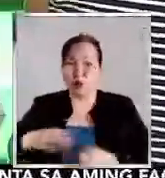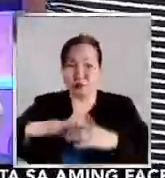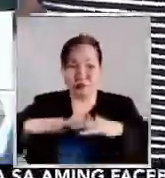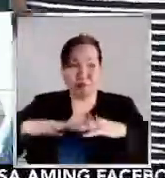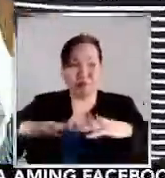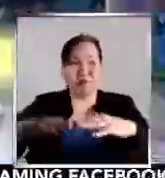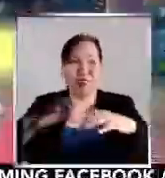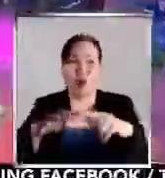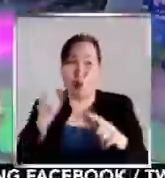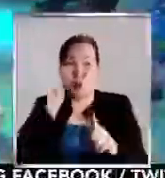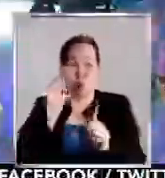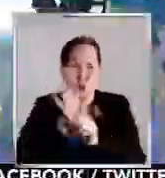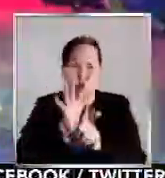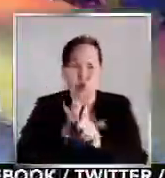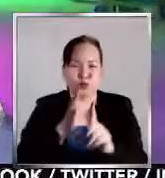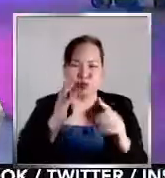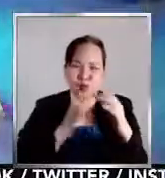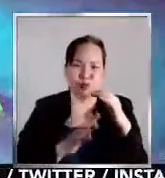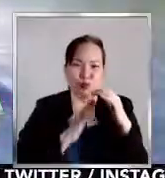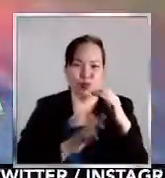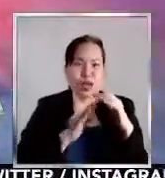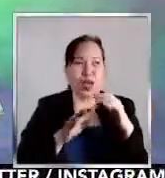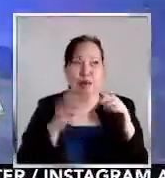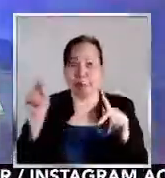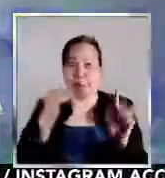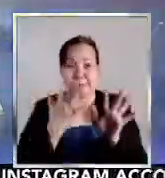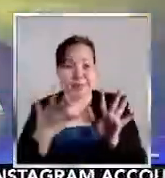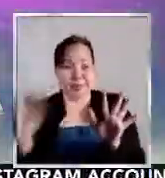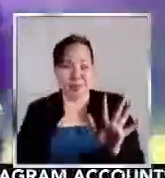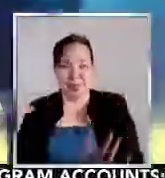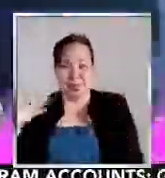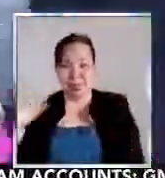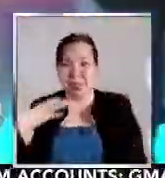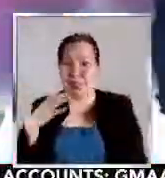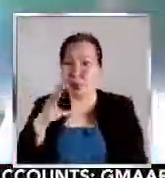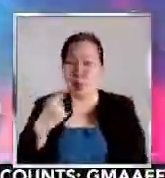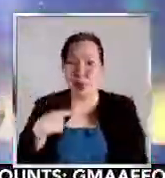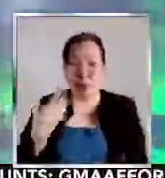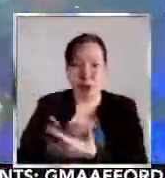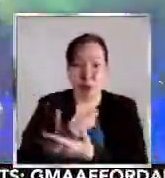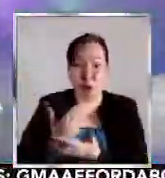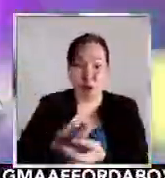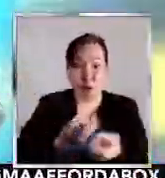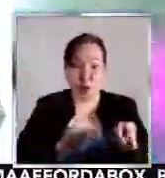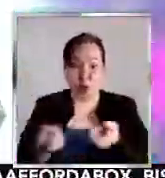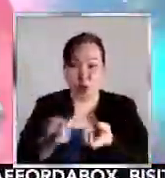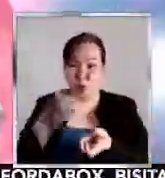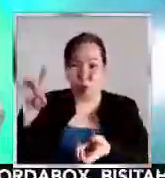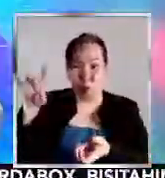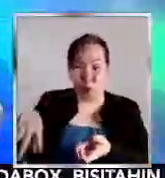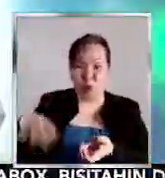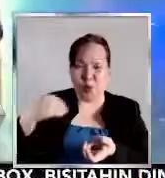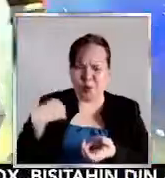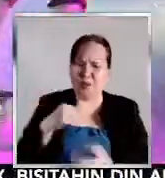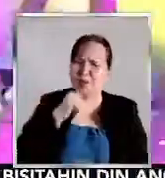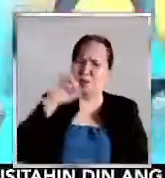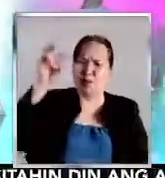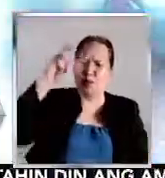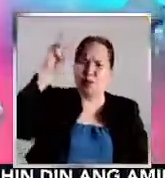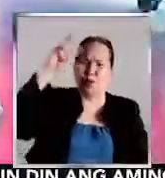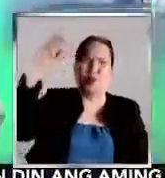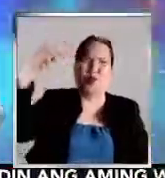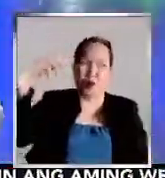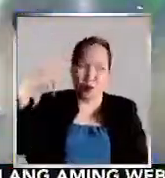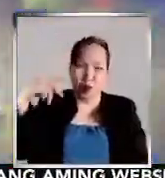pumupunta at talagang pinipilahan. Para naman sa mga beginner pa sa paggamit ng roller skates, don't worry dahil mayroong